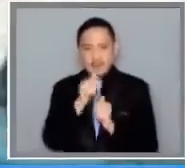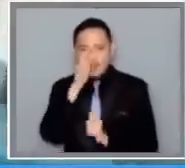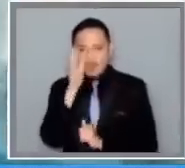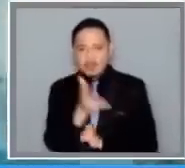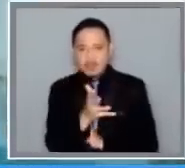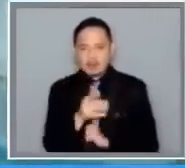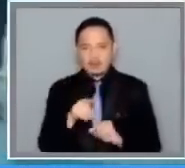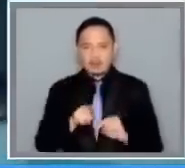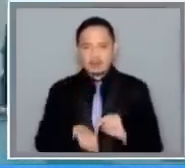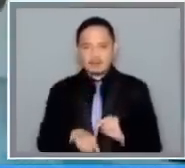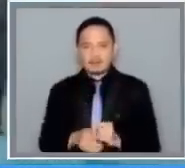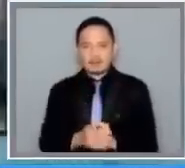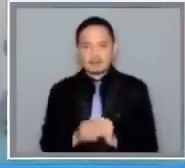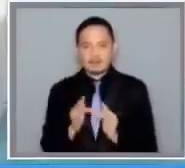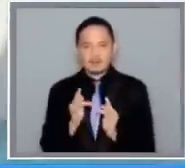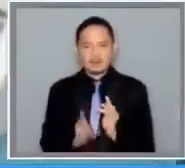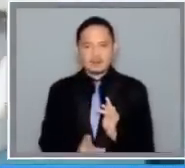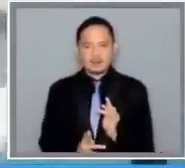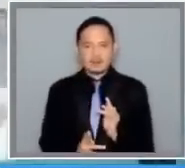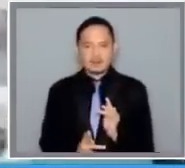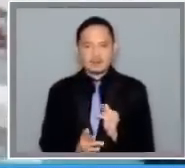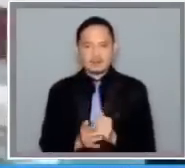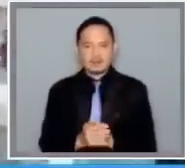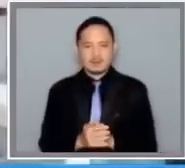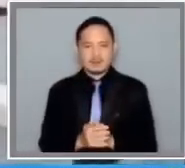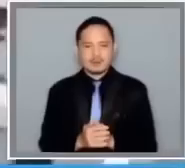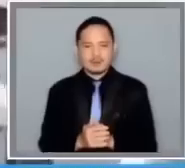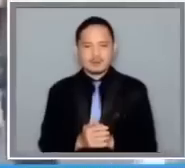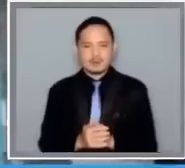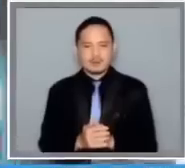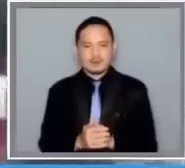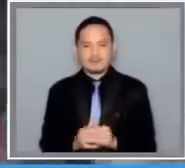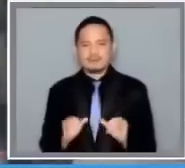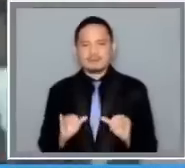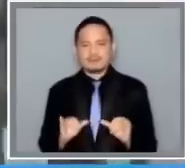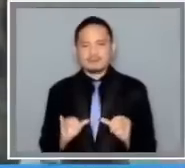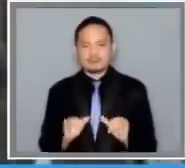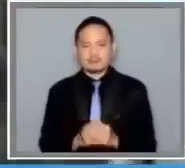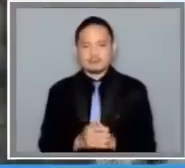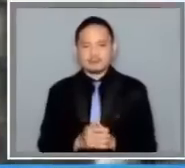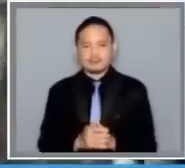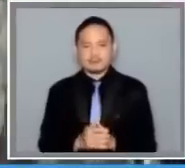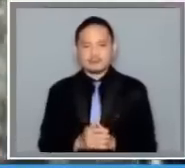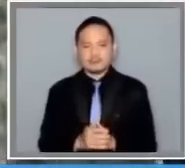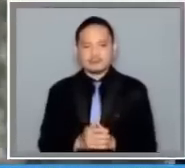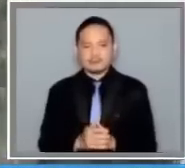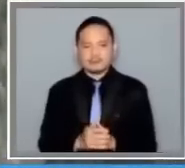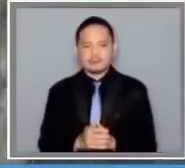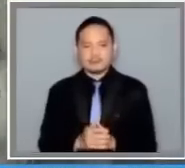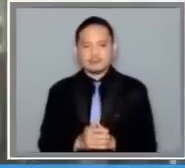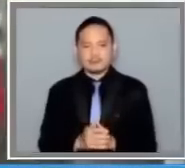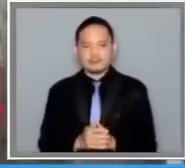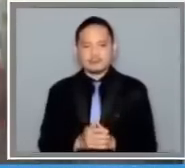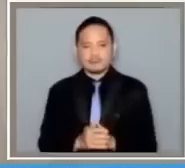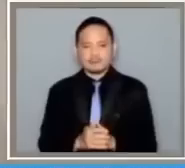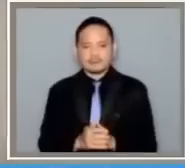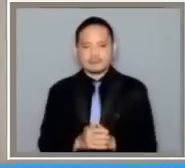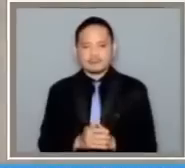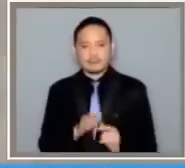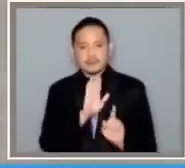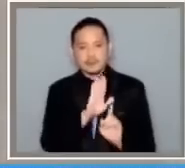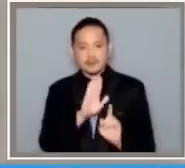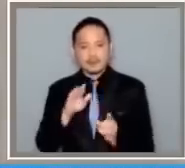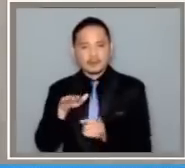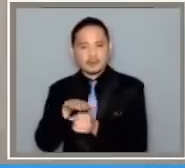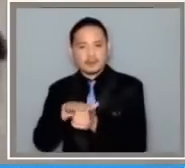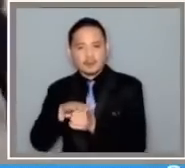Alright. Nako. Ayan, ang, ayun pala ang dahilan. Oo. So may mga banta threat, ng panggugulo. So minarapat na lamang ng kanilang lokal na pamahalaan daw doon